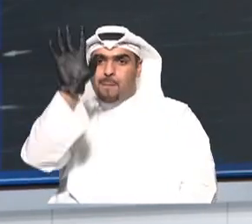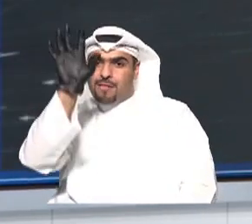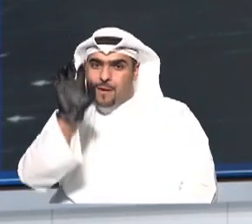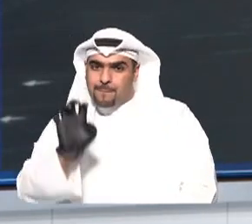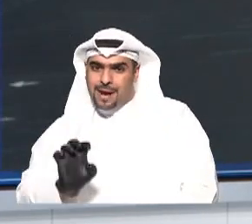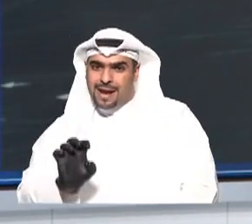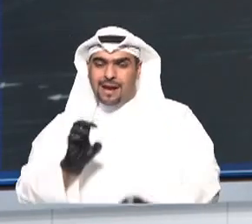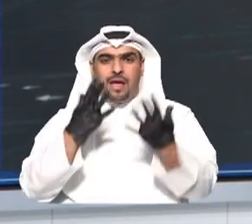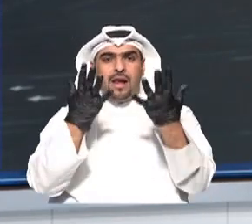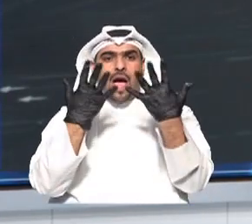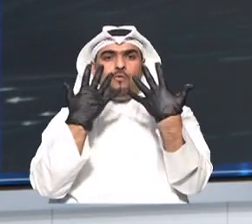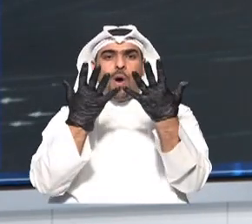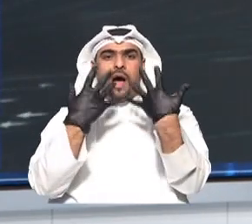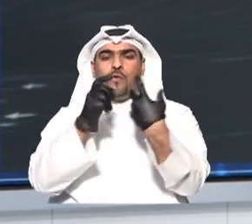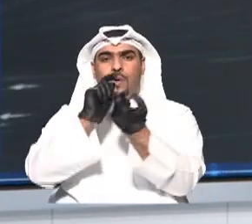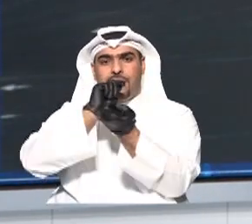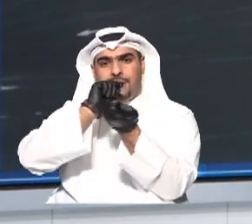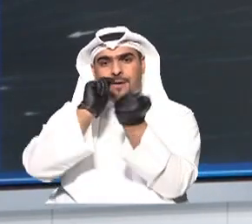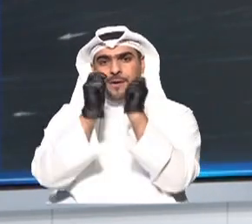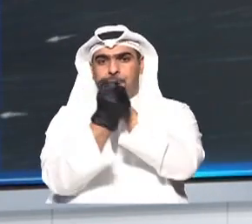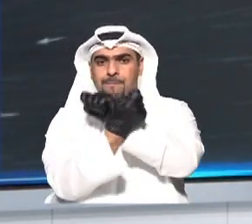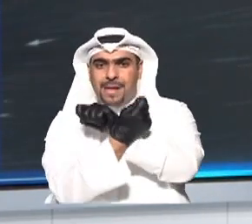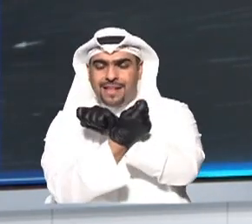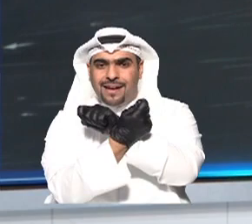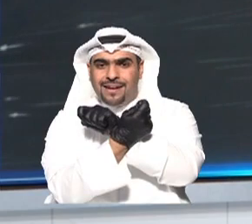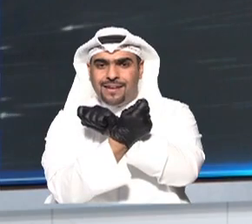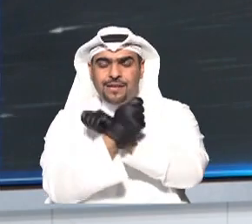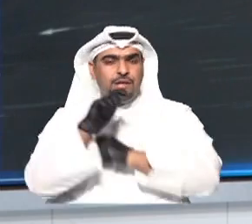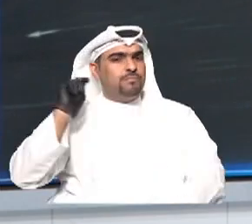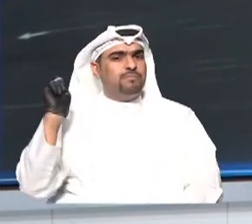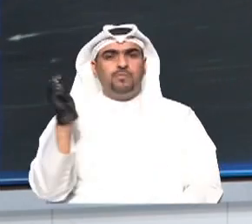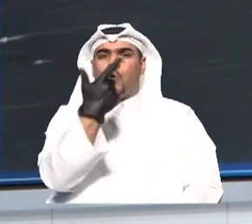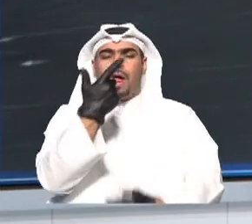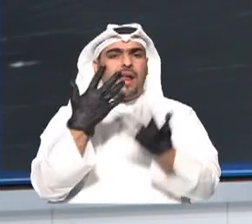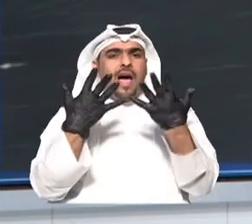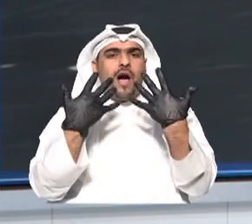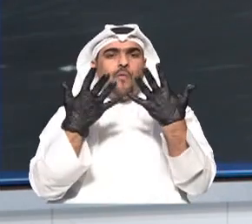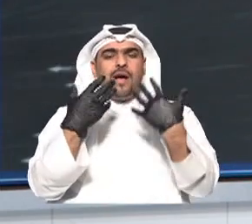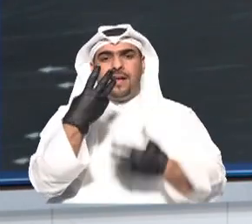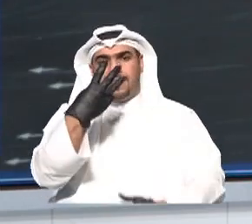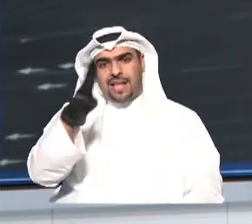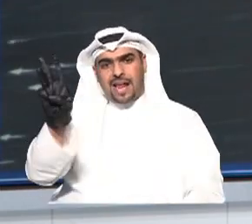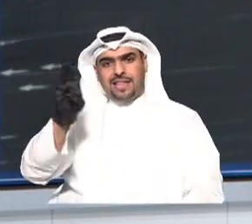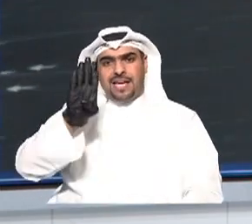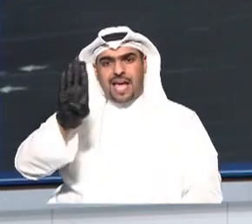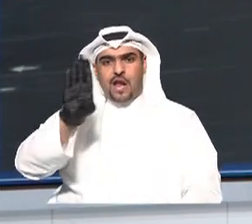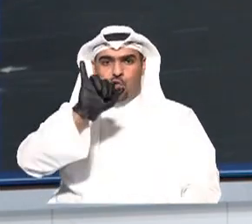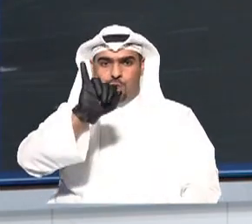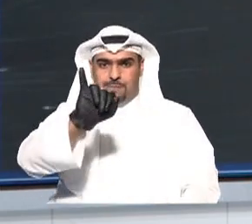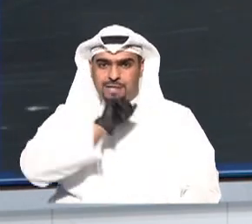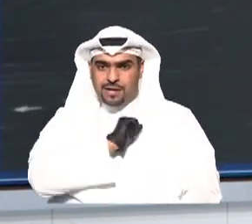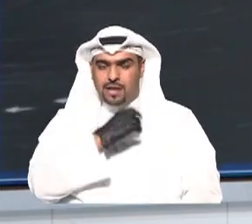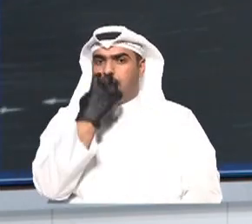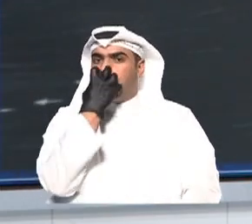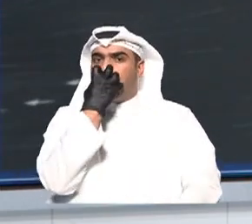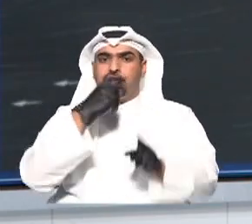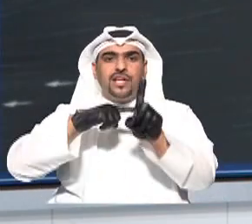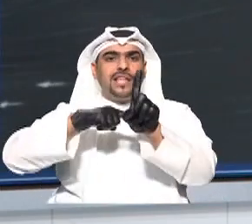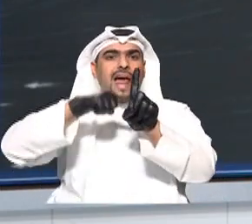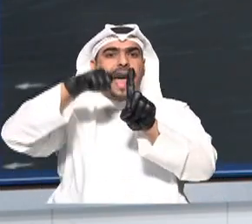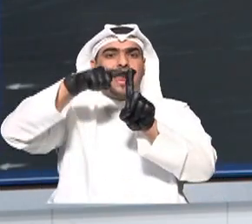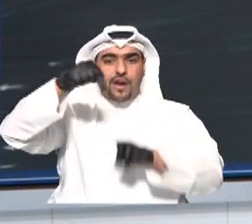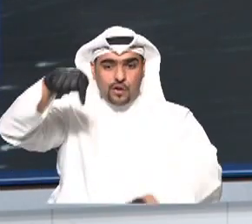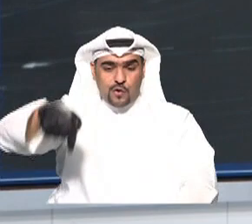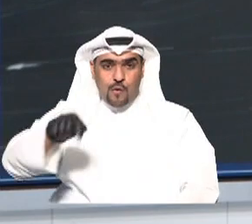خفيفة لمعتدل السرعة، تتراوح سرعتها ما بين 10 إلى 30 كيلومتر في الساعة. ودرجات الحرارة المتوقع في منتصف هذه الليلة قد تصل